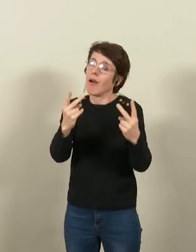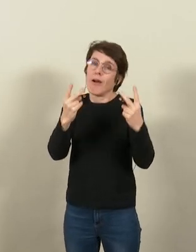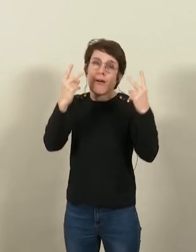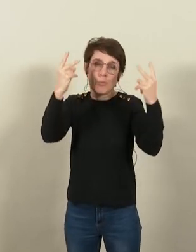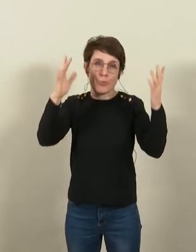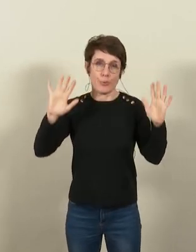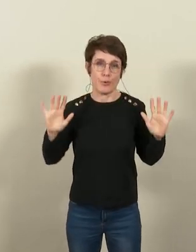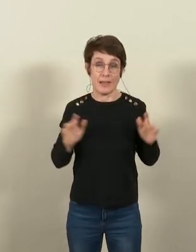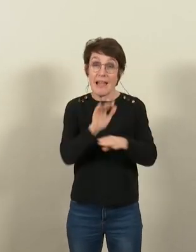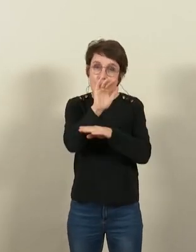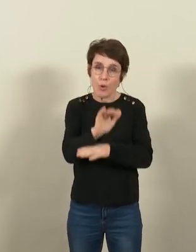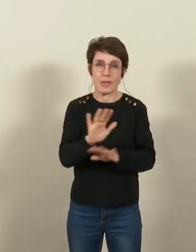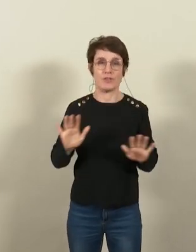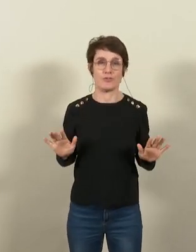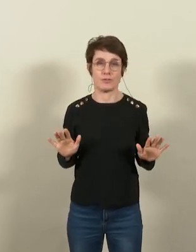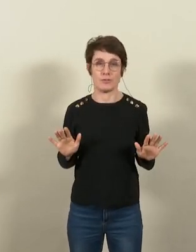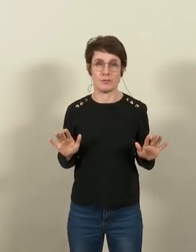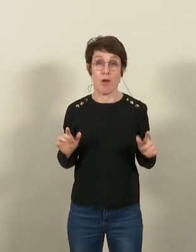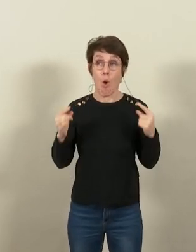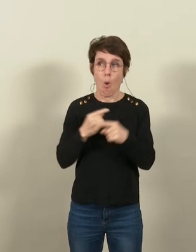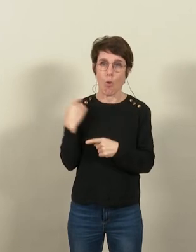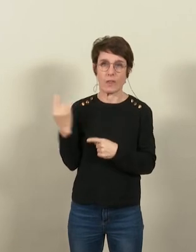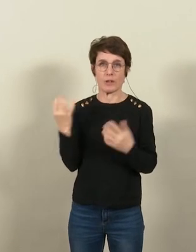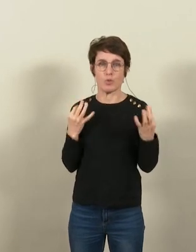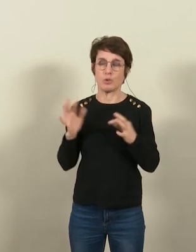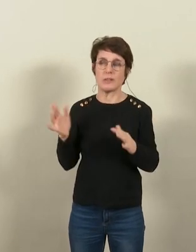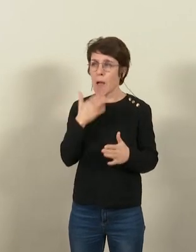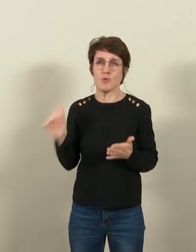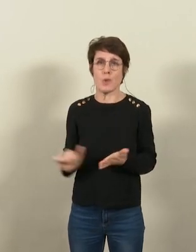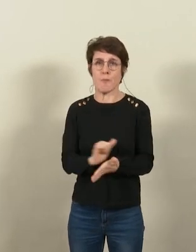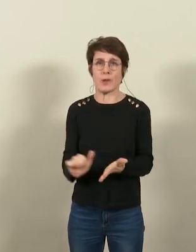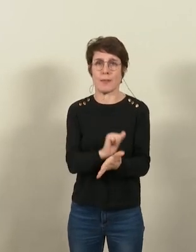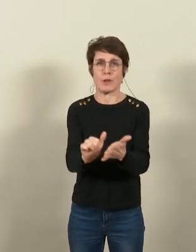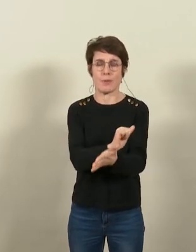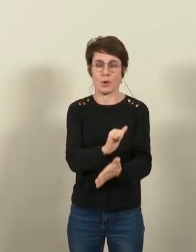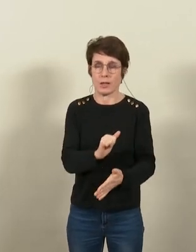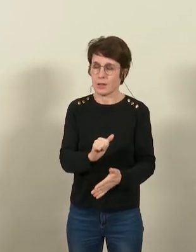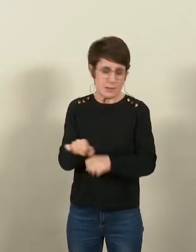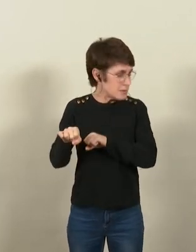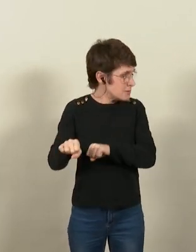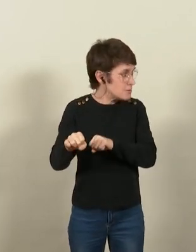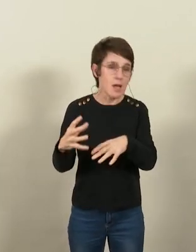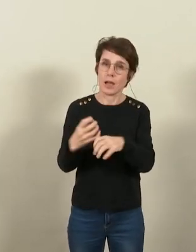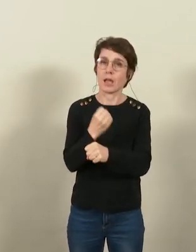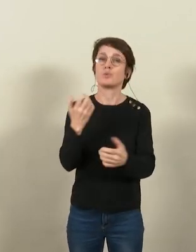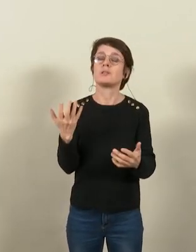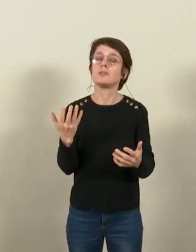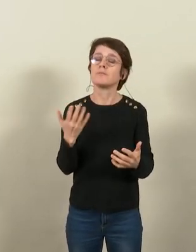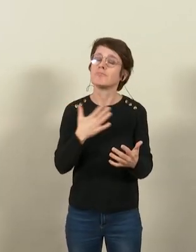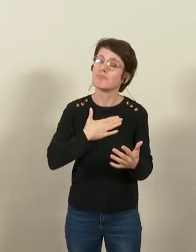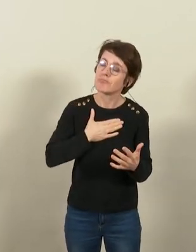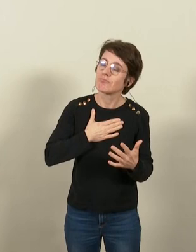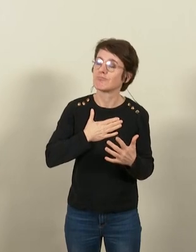valeur alors que tout nous pousser financièrement à la démolition et je suis aussi très heureux que nous ayons réussi